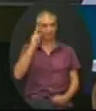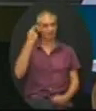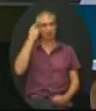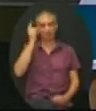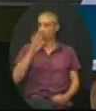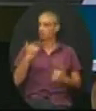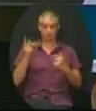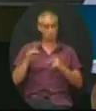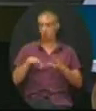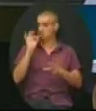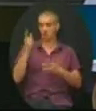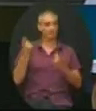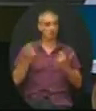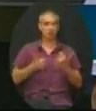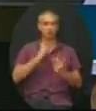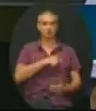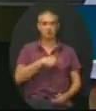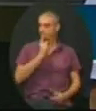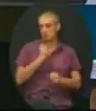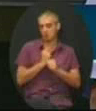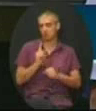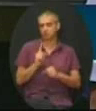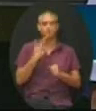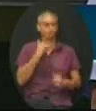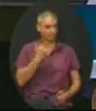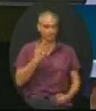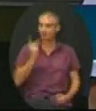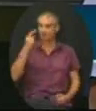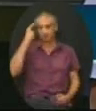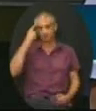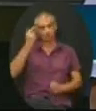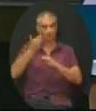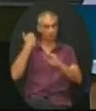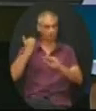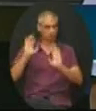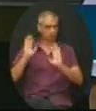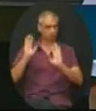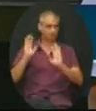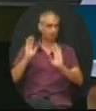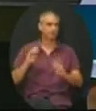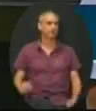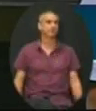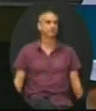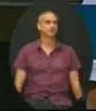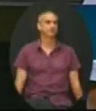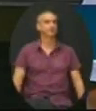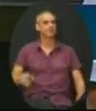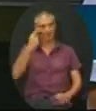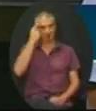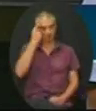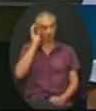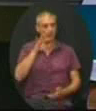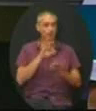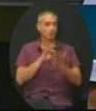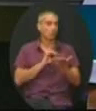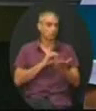לחשוב על... גם היום הם יכולים לבחור לראשות העירייה, והם לא עושים את זה. נכון, גם היום... צריך לחשוב מבעוד מועד, לא לחכות שזה יקרה. זהו, אז צריך לחשוב גם כן על